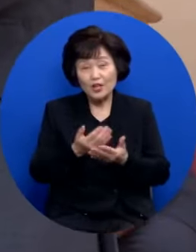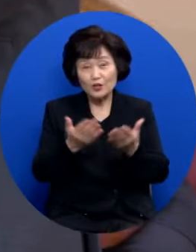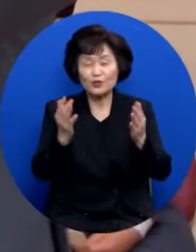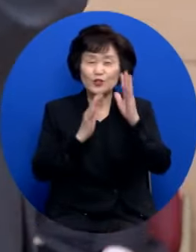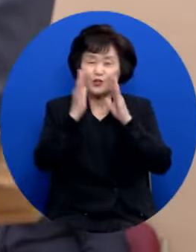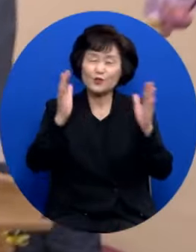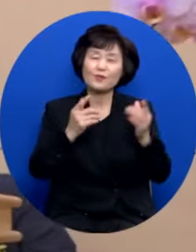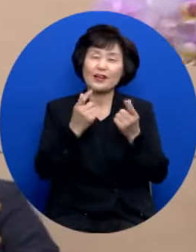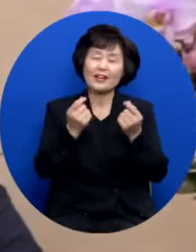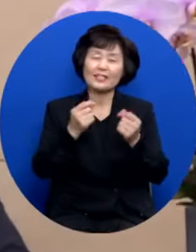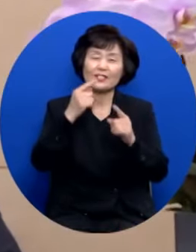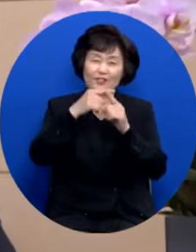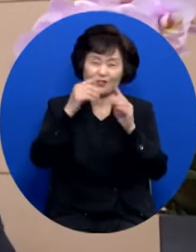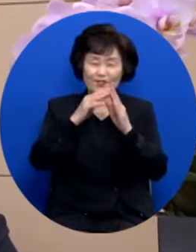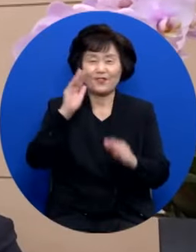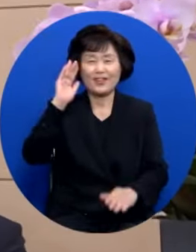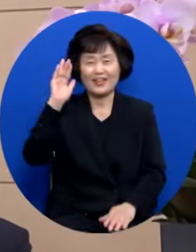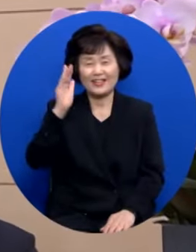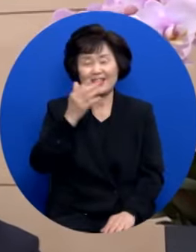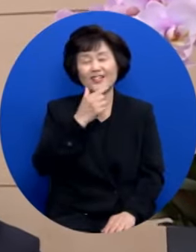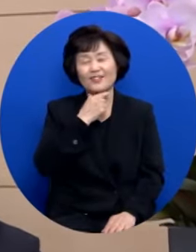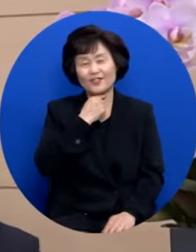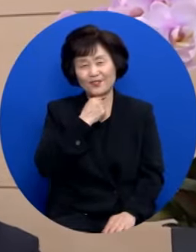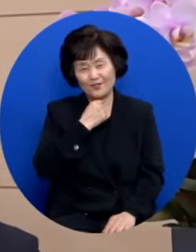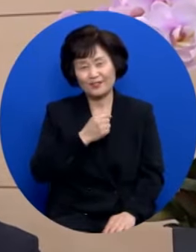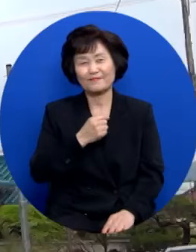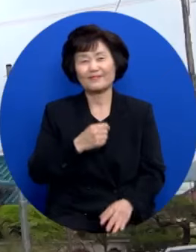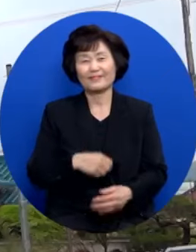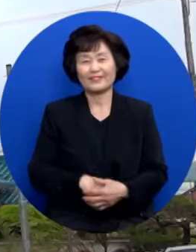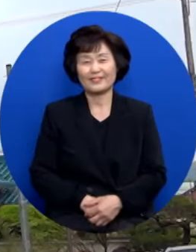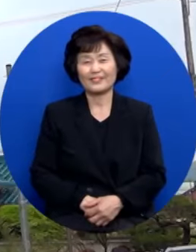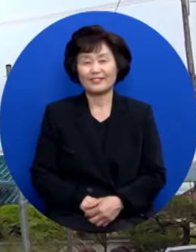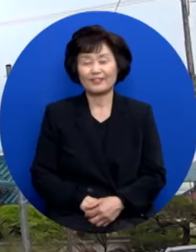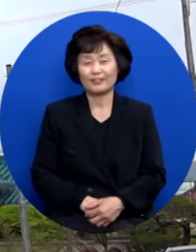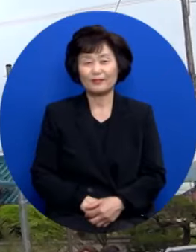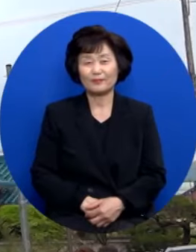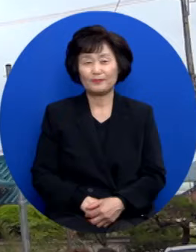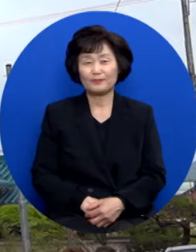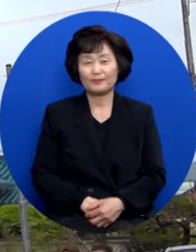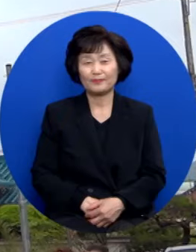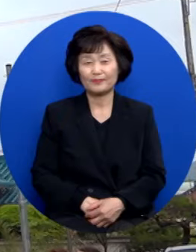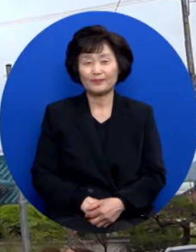같은 교회가 되길 소망합니다. CTS 뉴스 서세롬입니다.